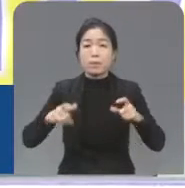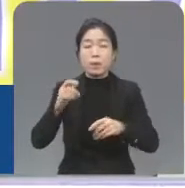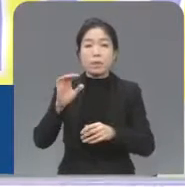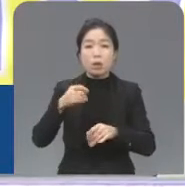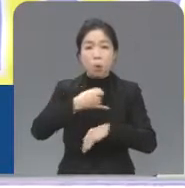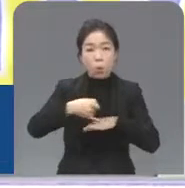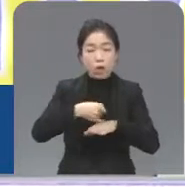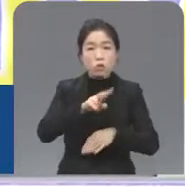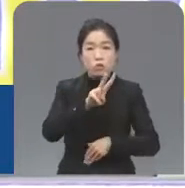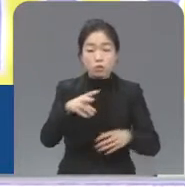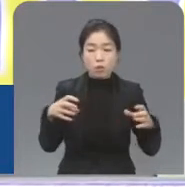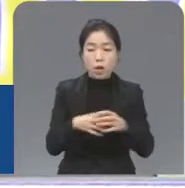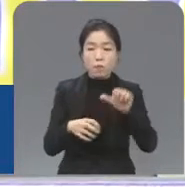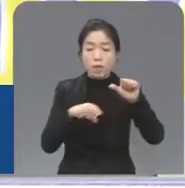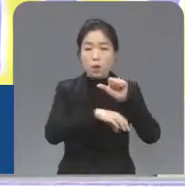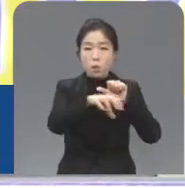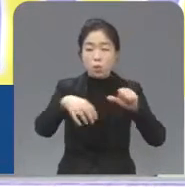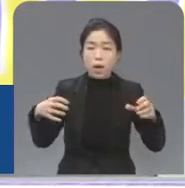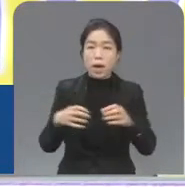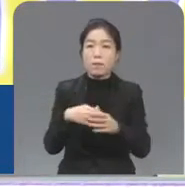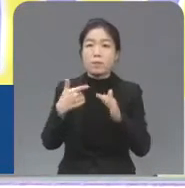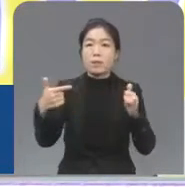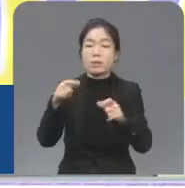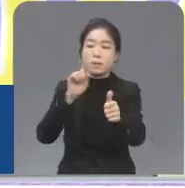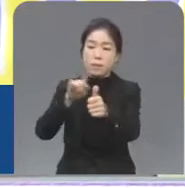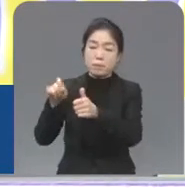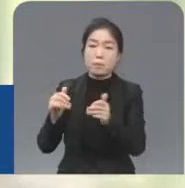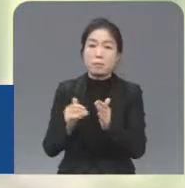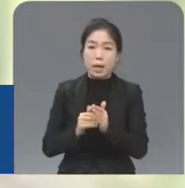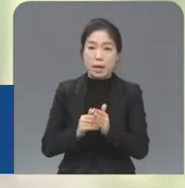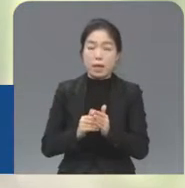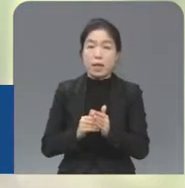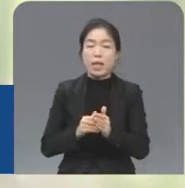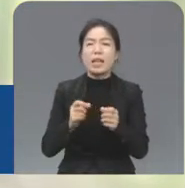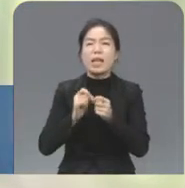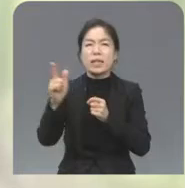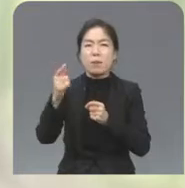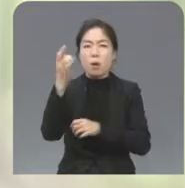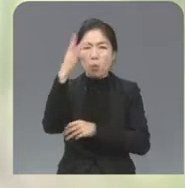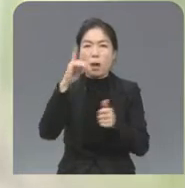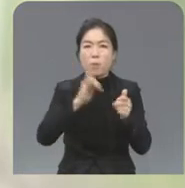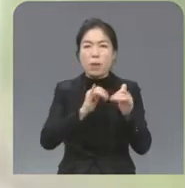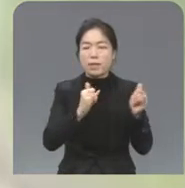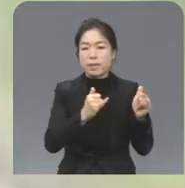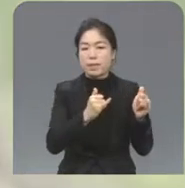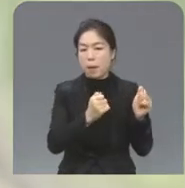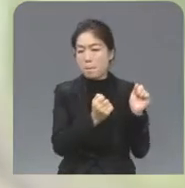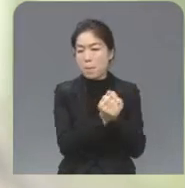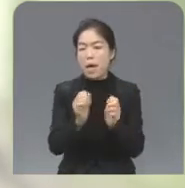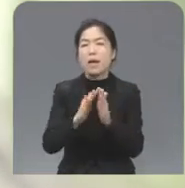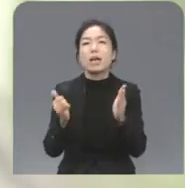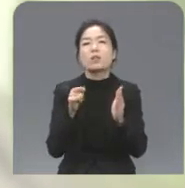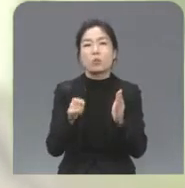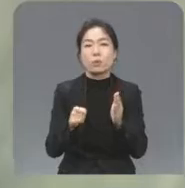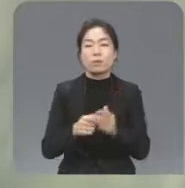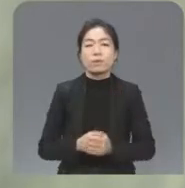완도 2명 등 5개 시군에서 모두 6명이 확진됐는데 대부분 기존 확진자의 가족으로